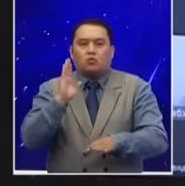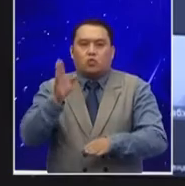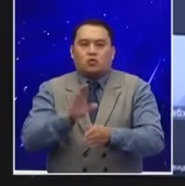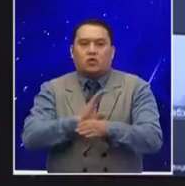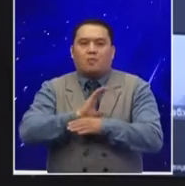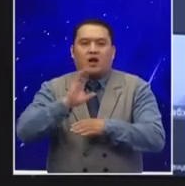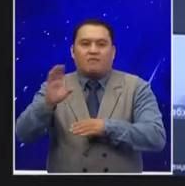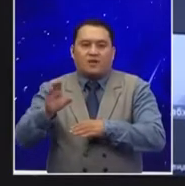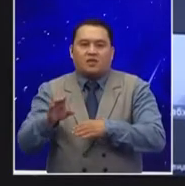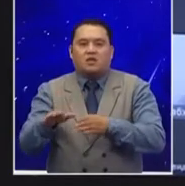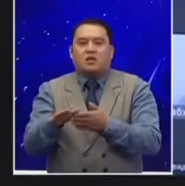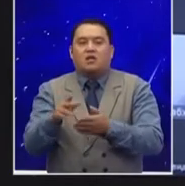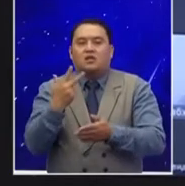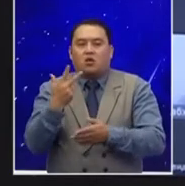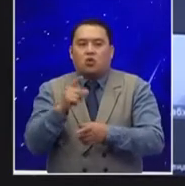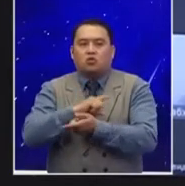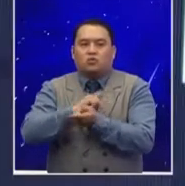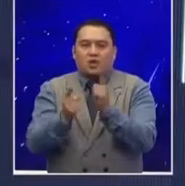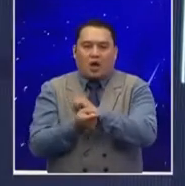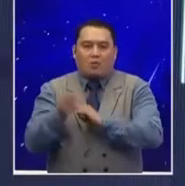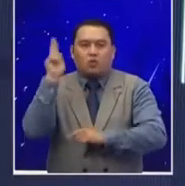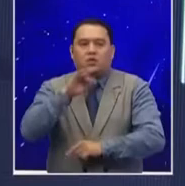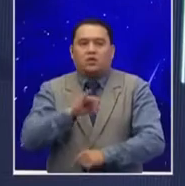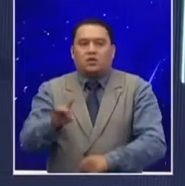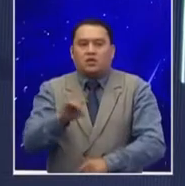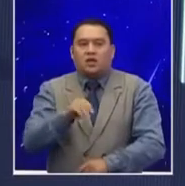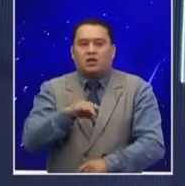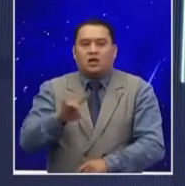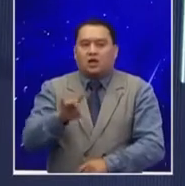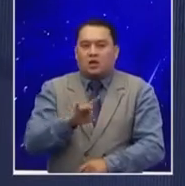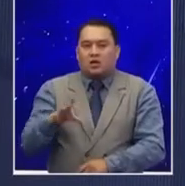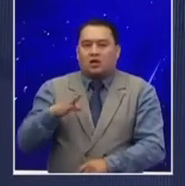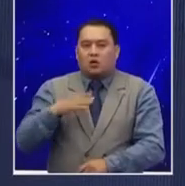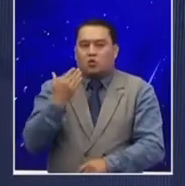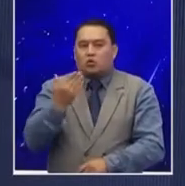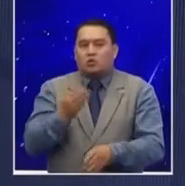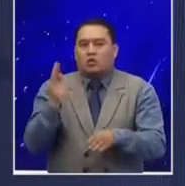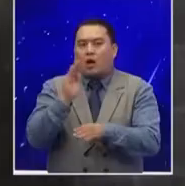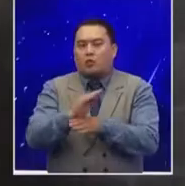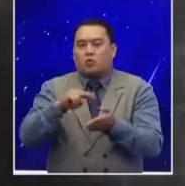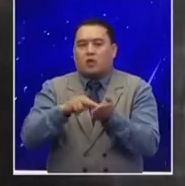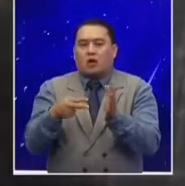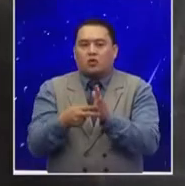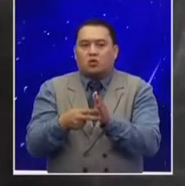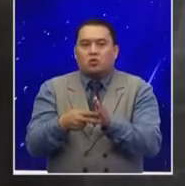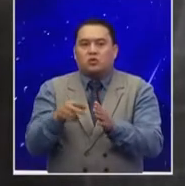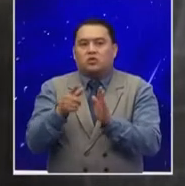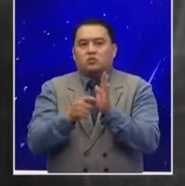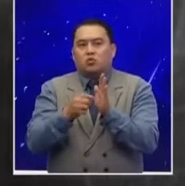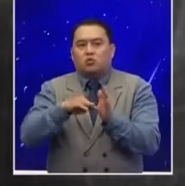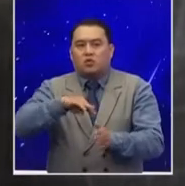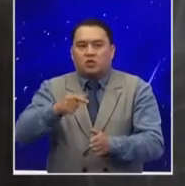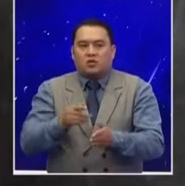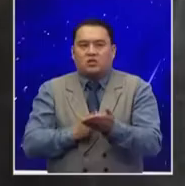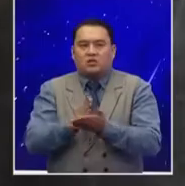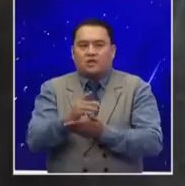будут направлены на ликвидацию трехсменного обучения в Илийском и Талгарском районах. Дополнительно планируется выделить 700 миллионов на